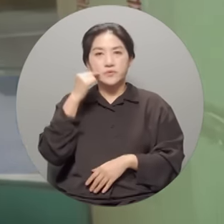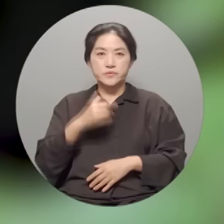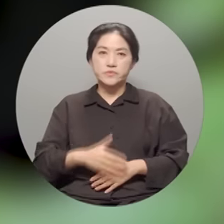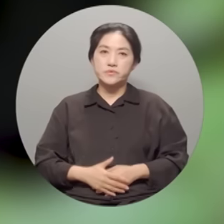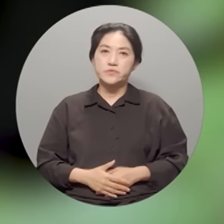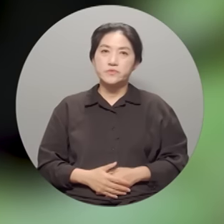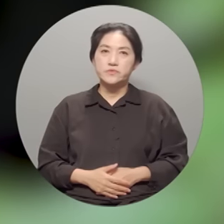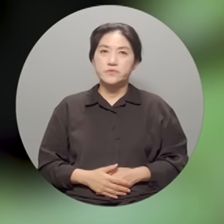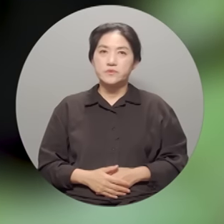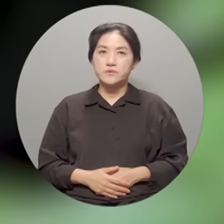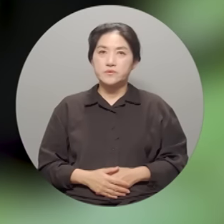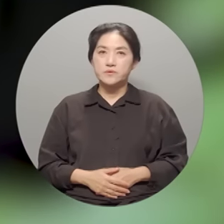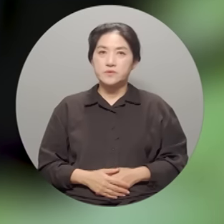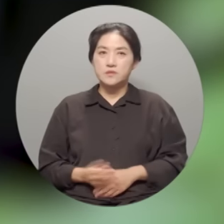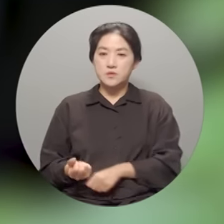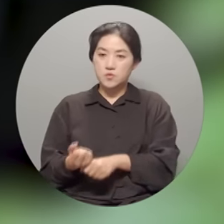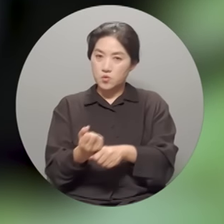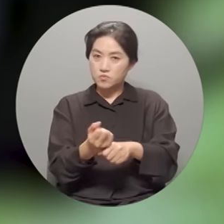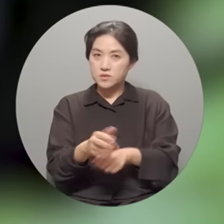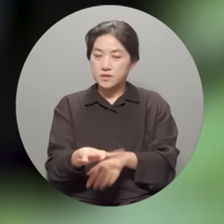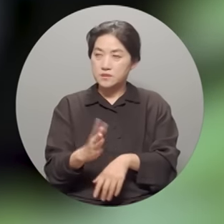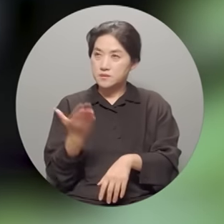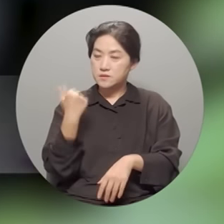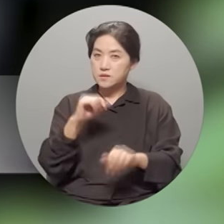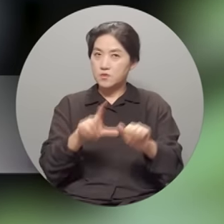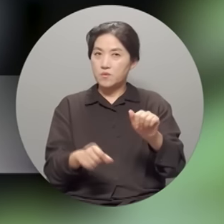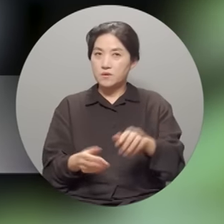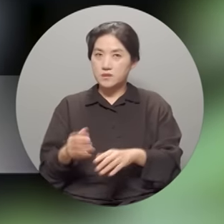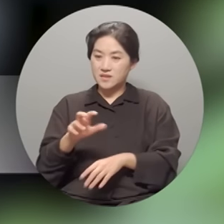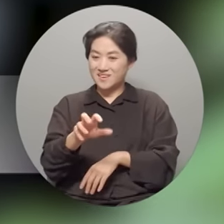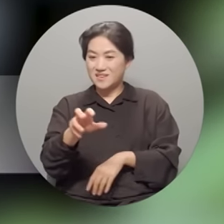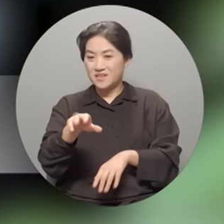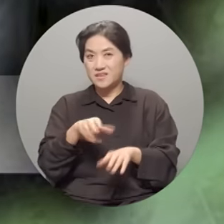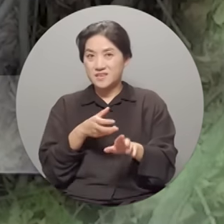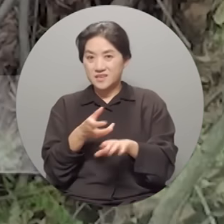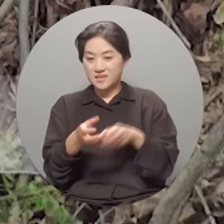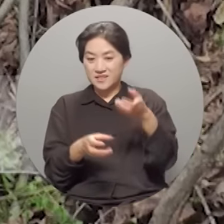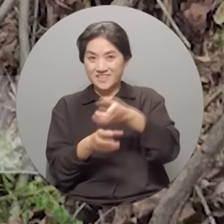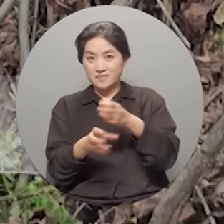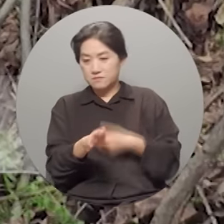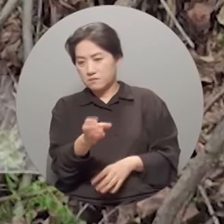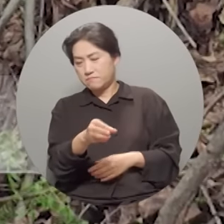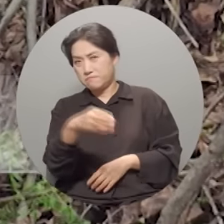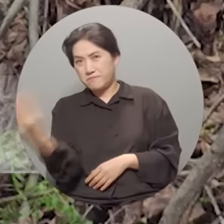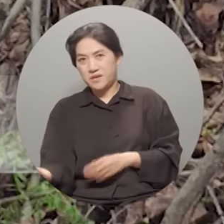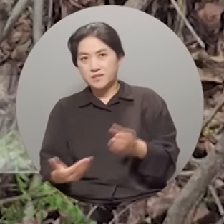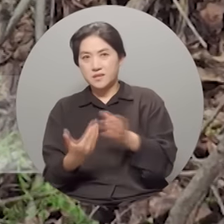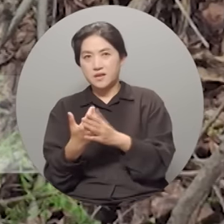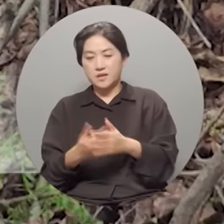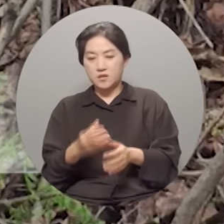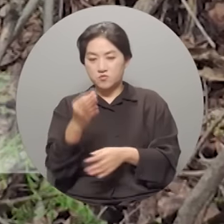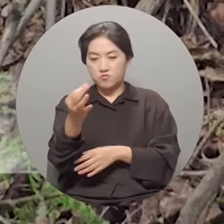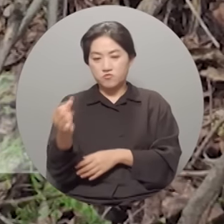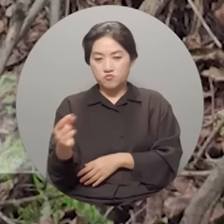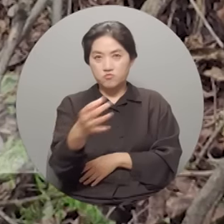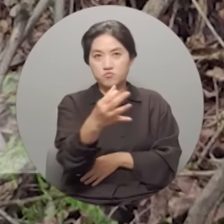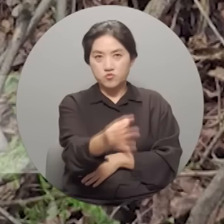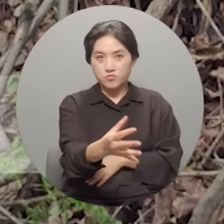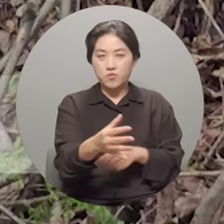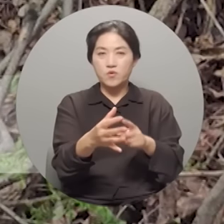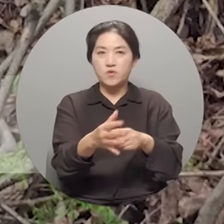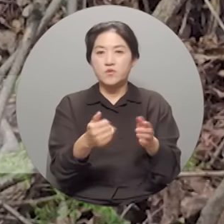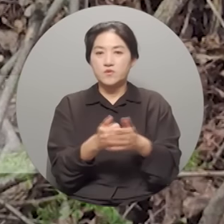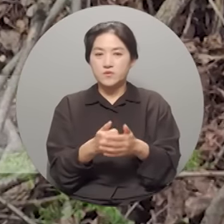밝히지 않고. 이 골프장에서는 지난달에도 카트 추락 사고가 났습니다. 9번 홀 티샷을 마친 이용객 두 명이